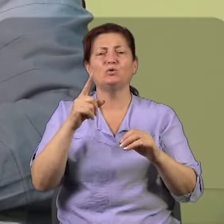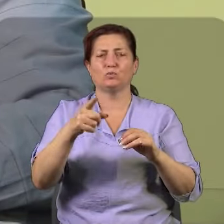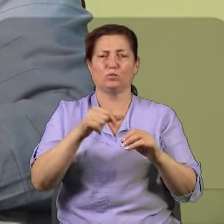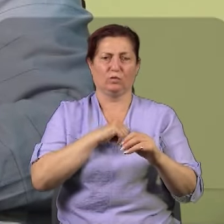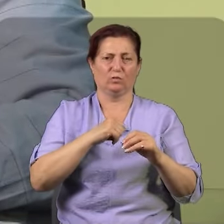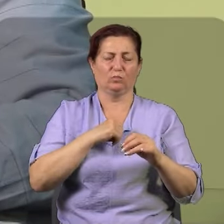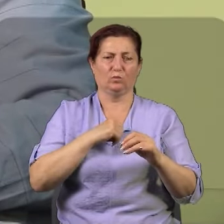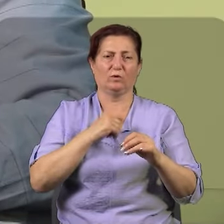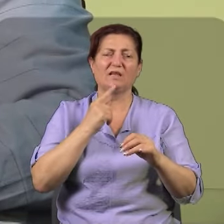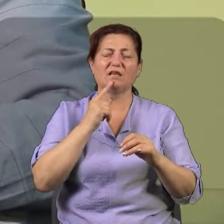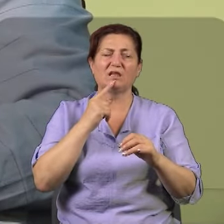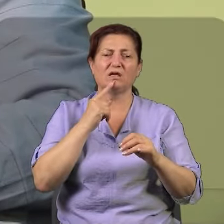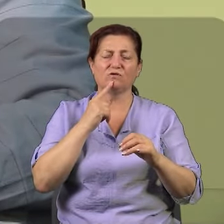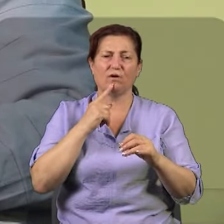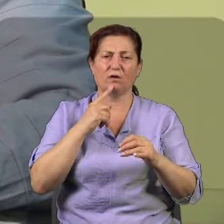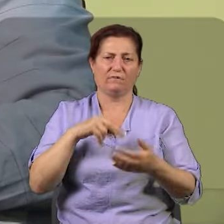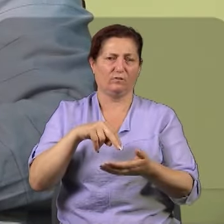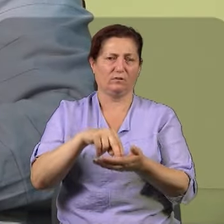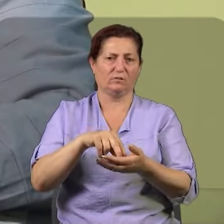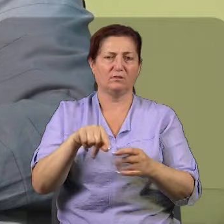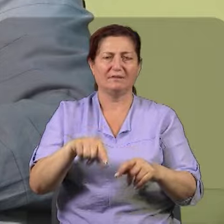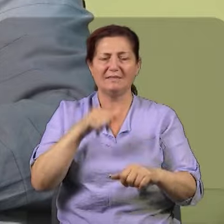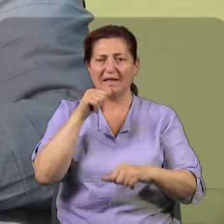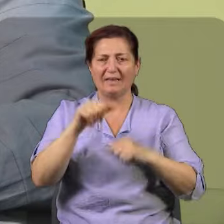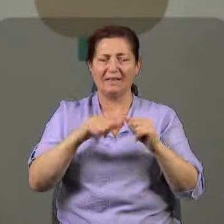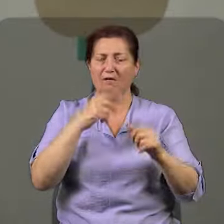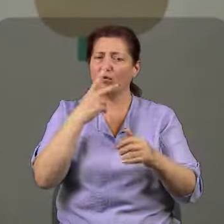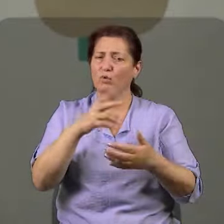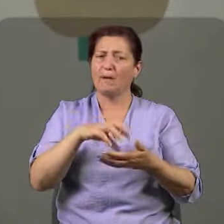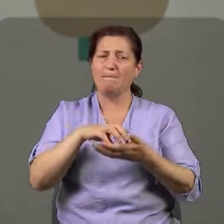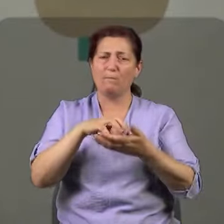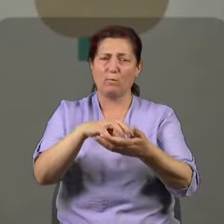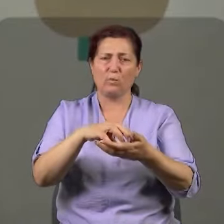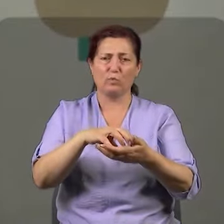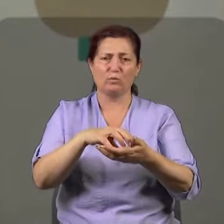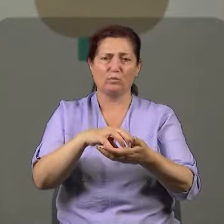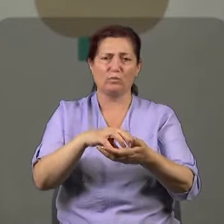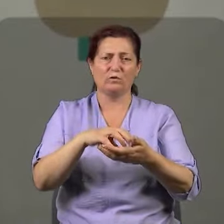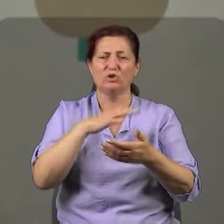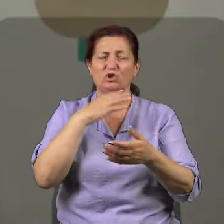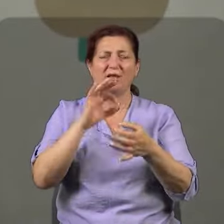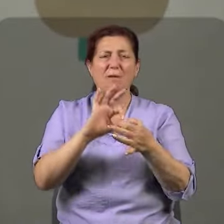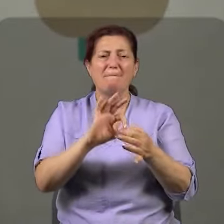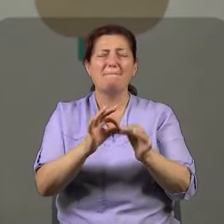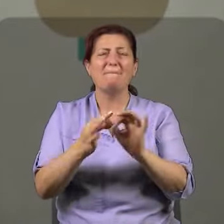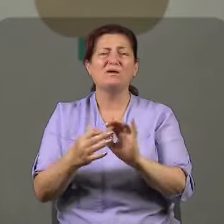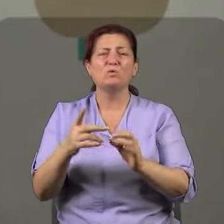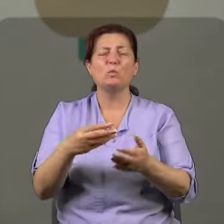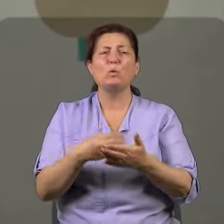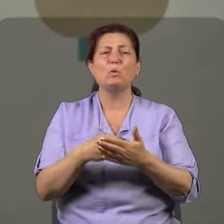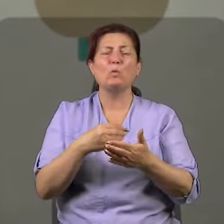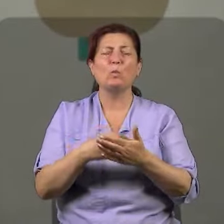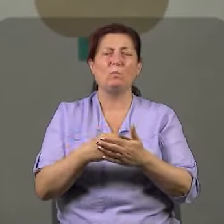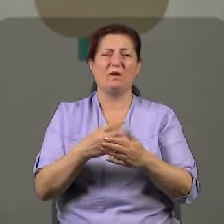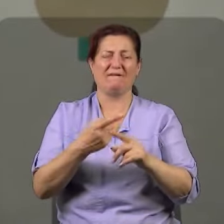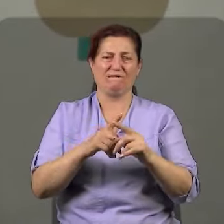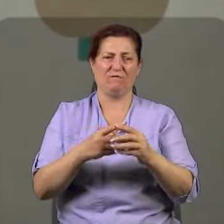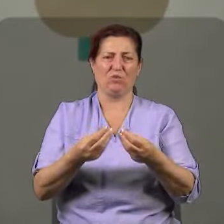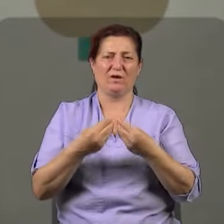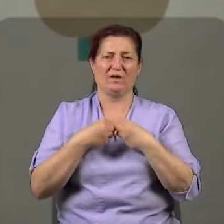առջև կանգնած, հա, օրինակ եթե ասում ես տարվա եթե նայենք բյուջեն, առանց ոնց որ շատ մանրանալու, այն գումարները, որ հատկացվել են